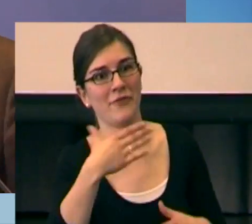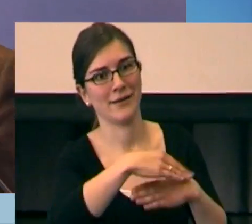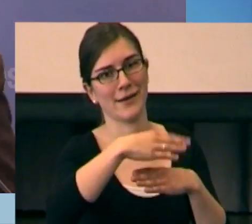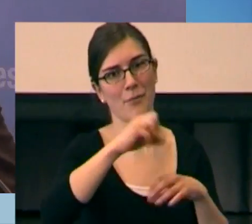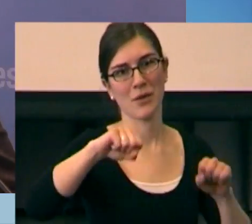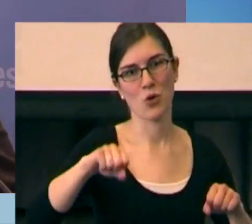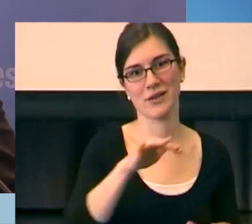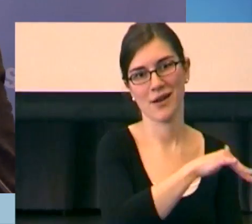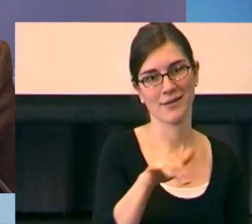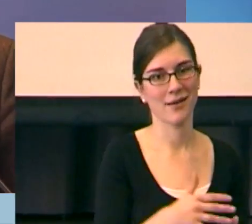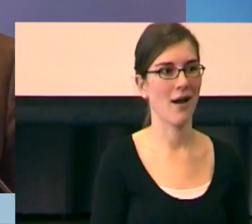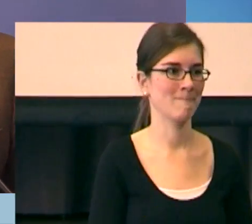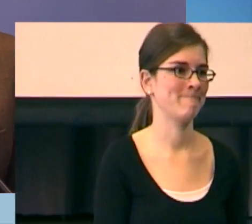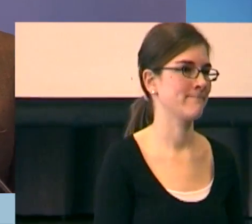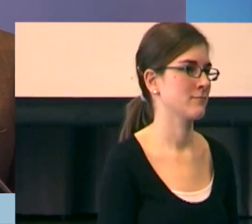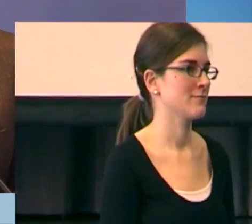uns ist es,